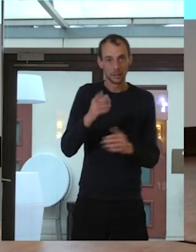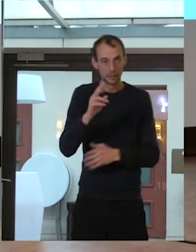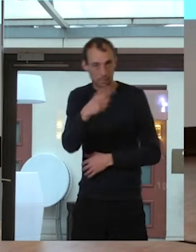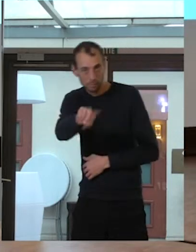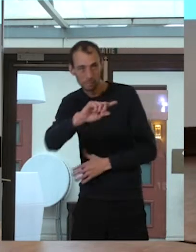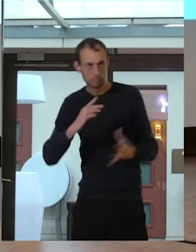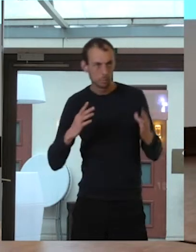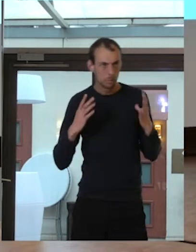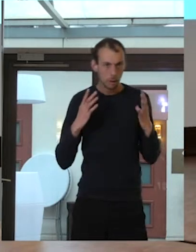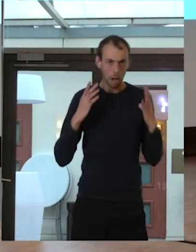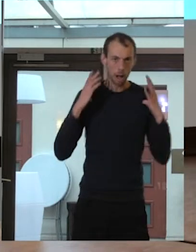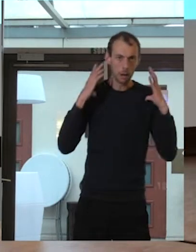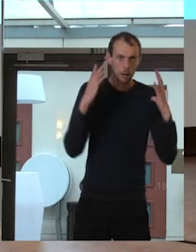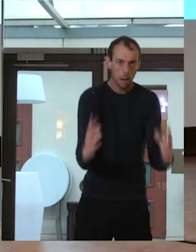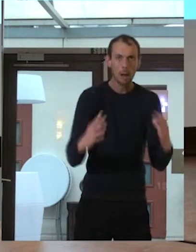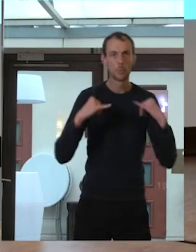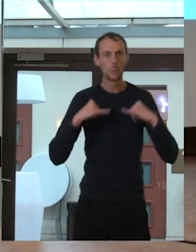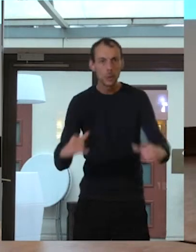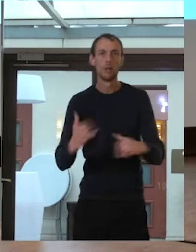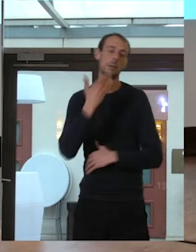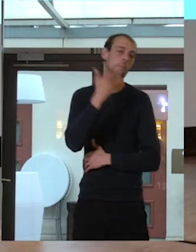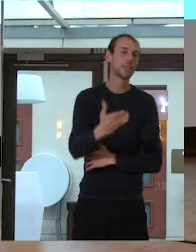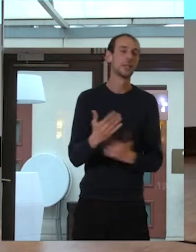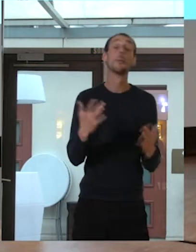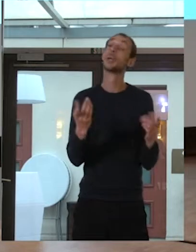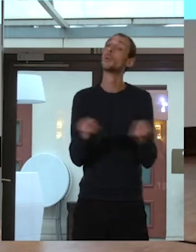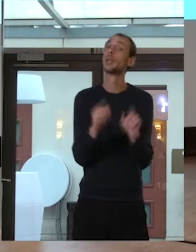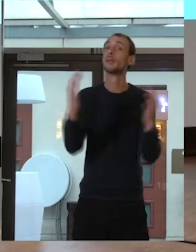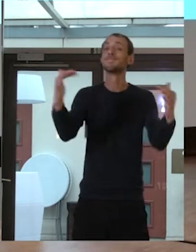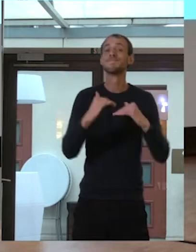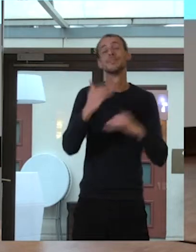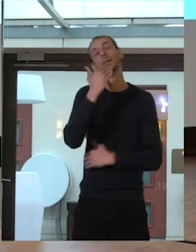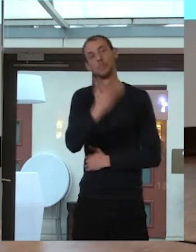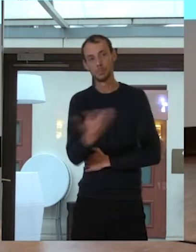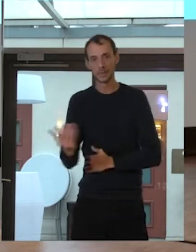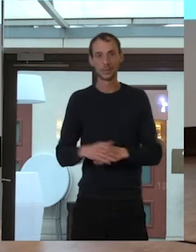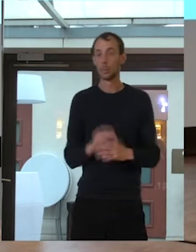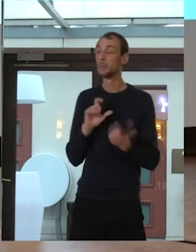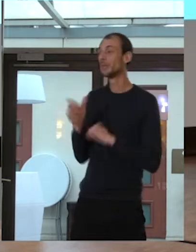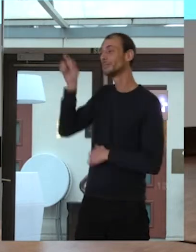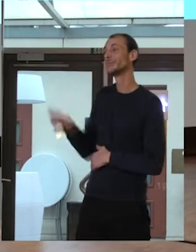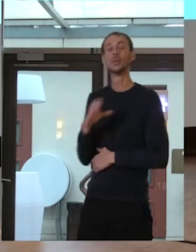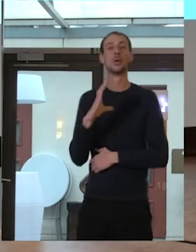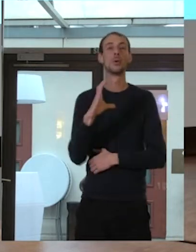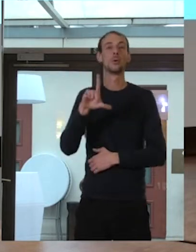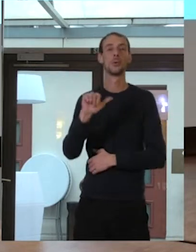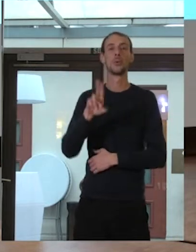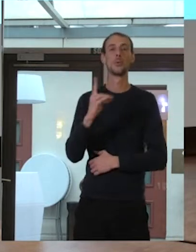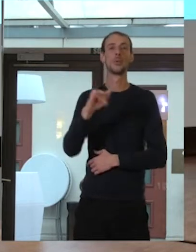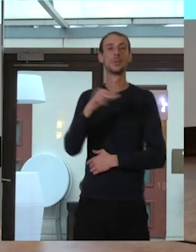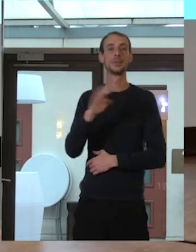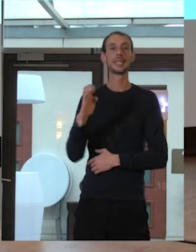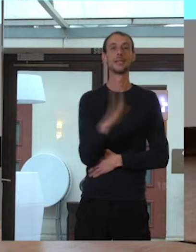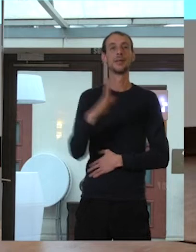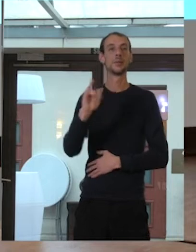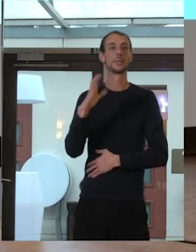et pour votre présence ici ce soir. Et je passe tout de suite la parole à Claudine Bichet, qui est première adjointe et